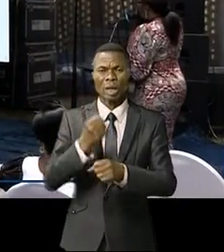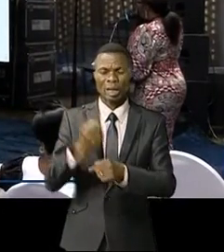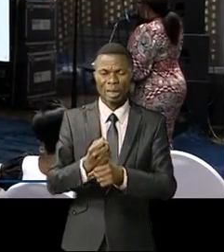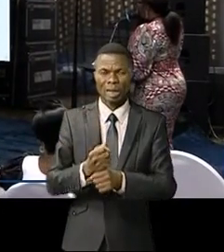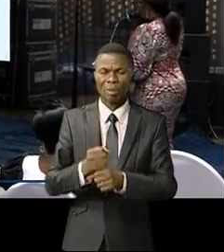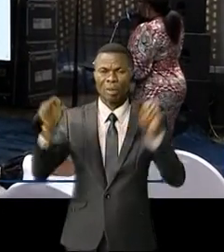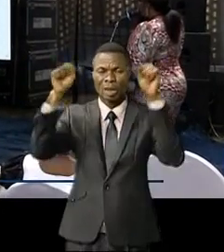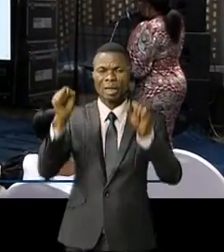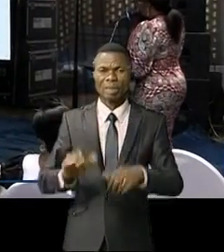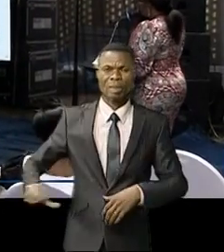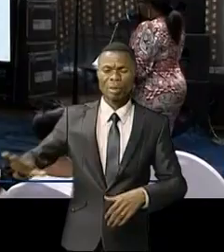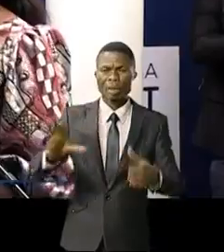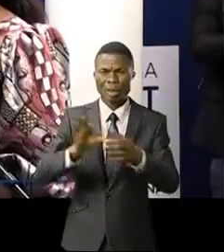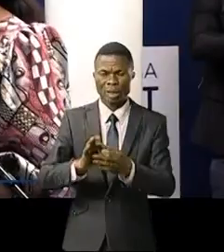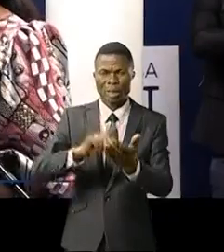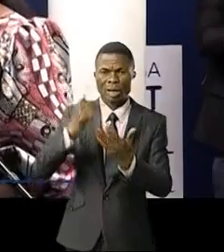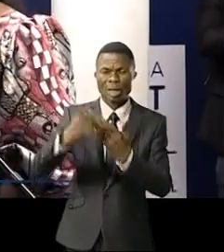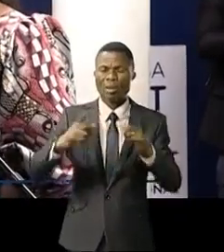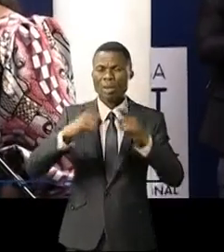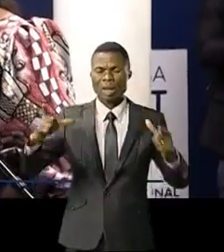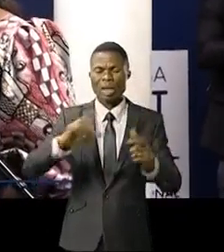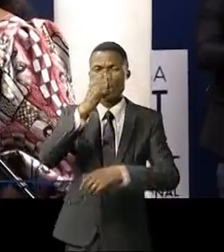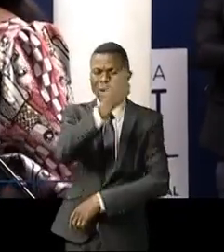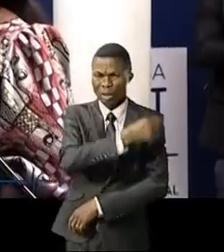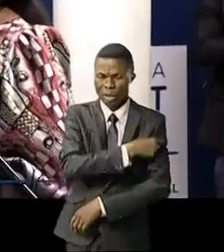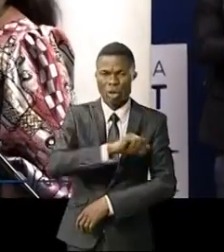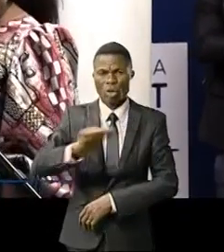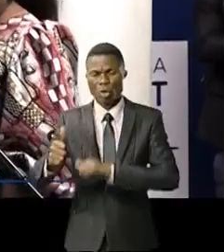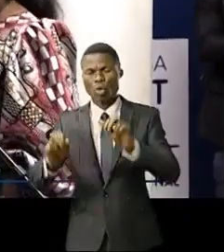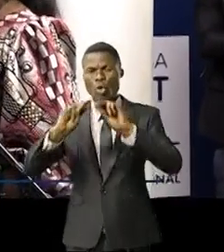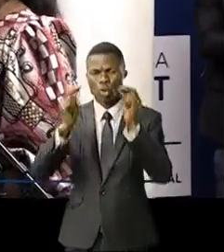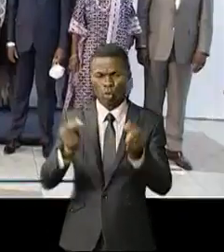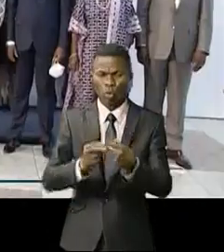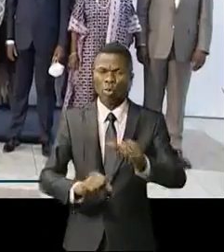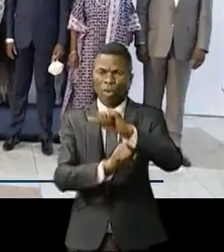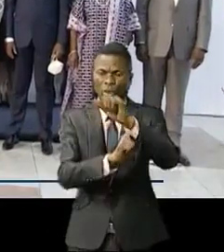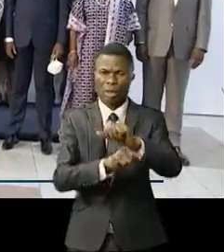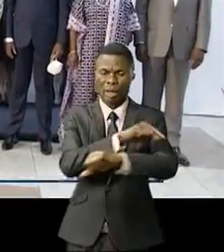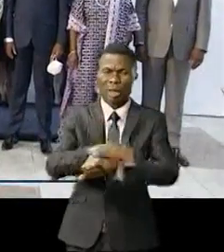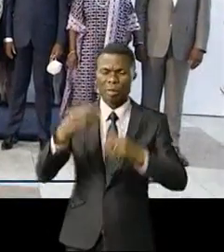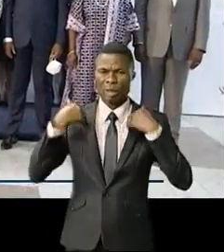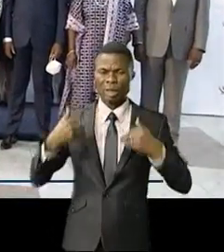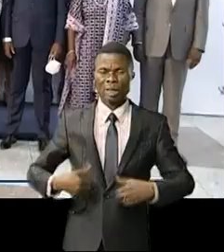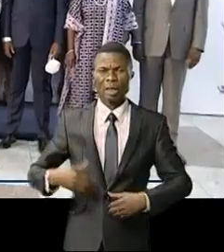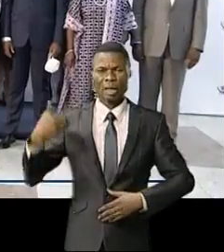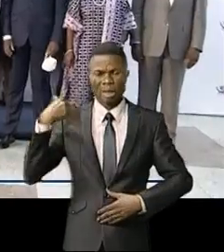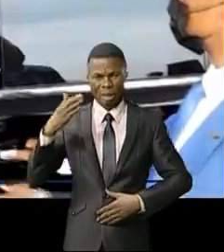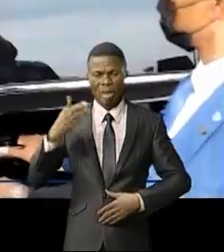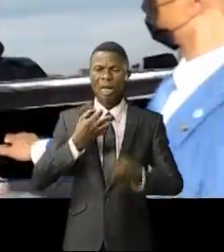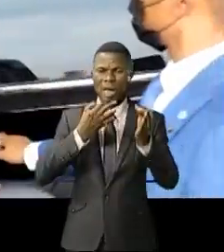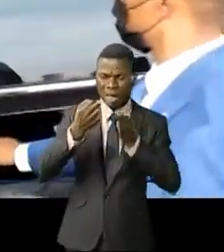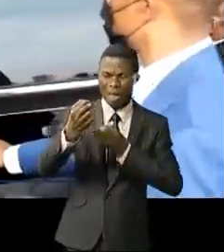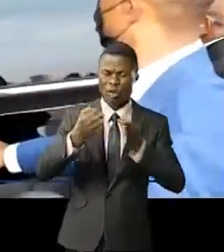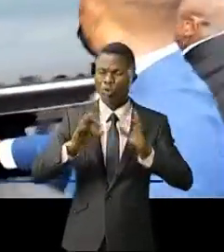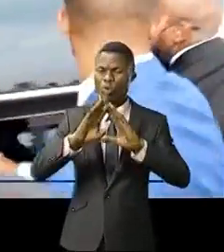Nations Unies, le programme élargi de vaccination et autres structures d'appui du ministère de la Santé publique ont dans leur